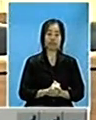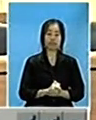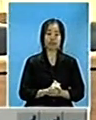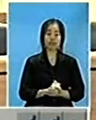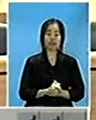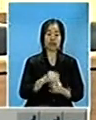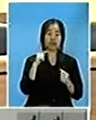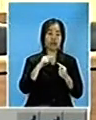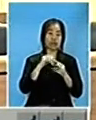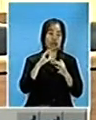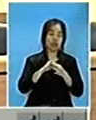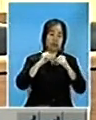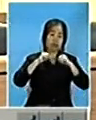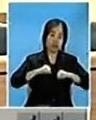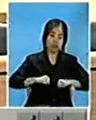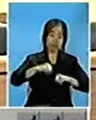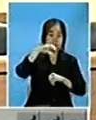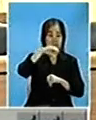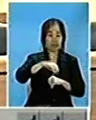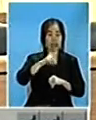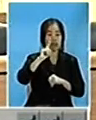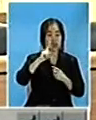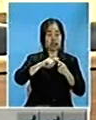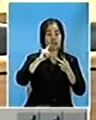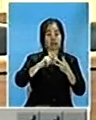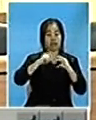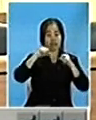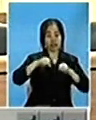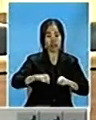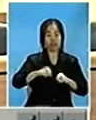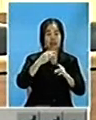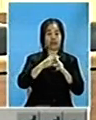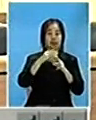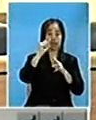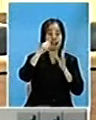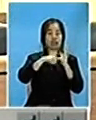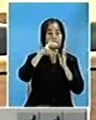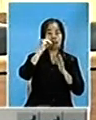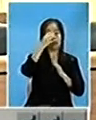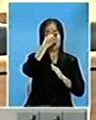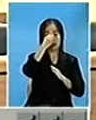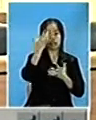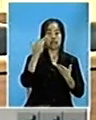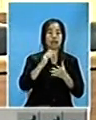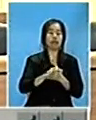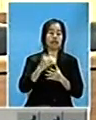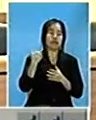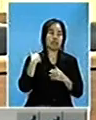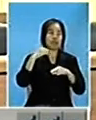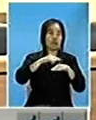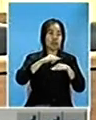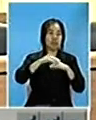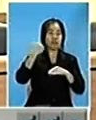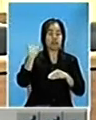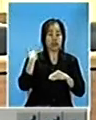ะเป็นการวินิจฉัยของกรณีที่เพื่อนสมาชิกบอกถึงกรณีของคุณสมัครทุตระเวศซึ่งก็เป็นข้อท้วงติง